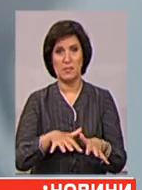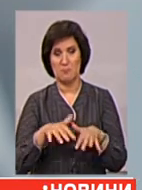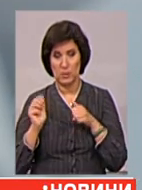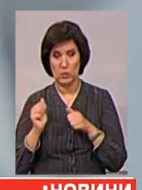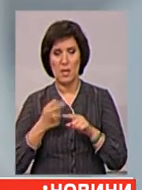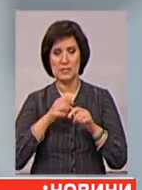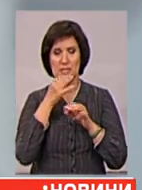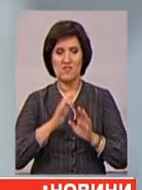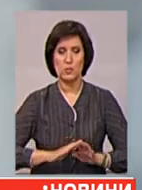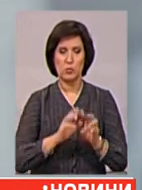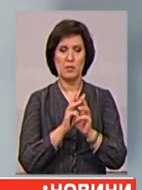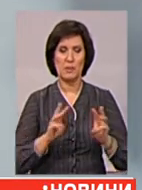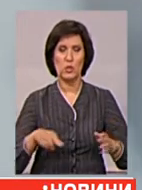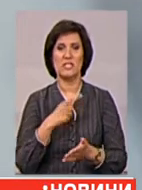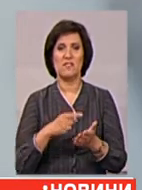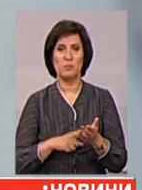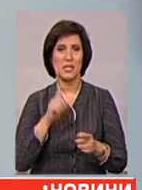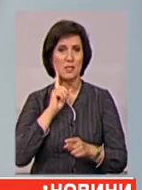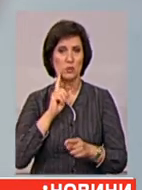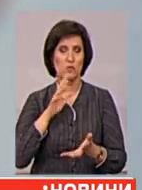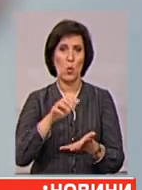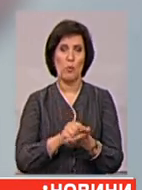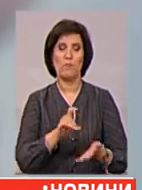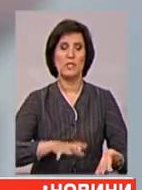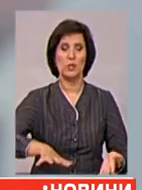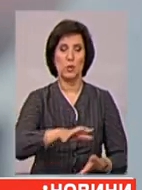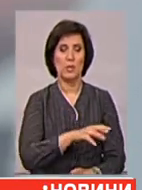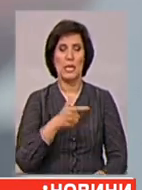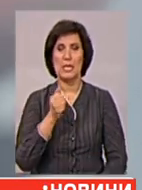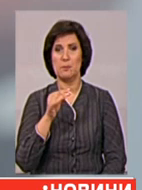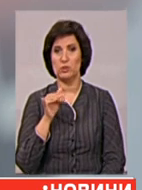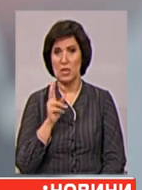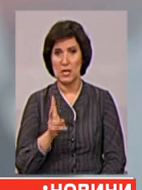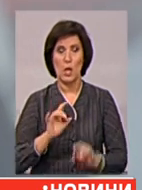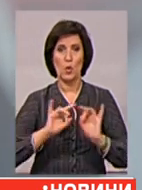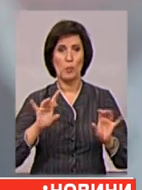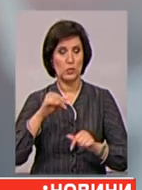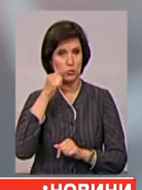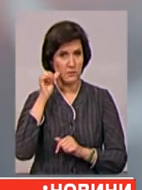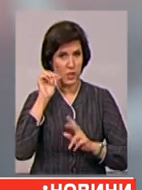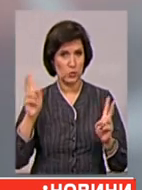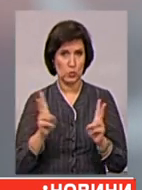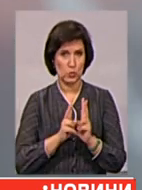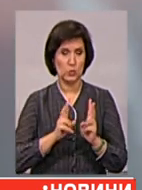Про це сказав заступник міністра з питань тимчасово окупованих територій Юрій Гримчак, коментуючи